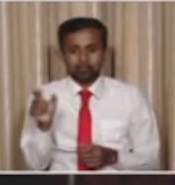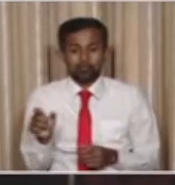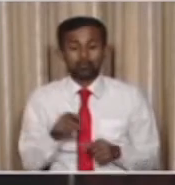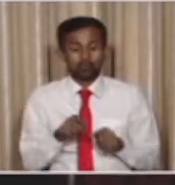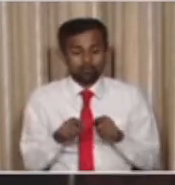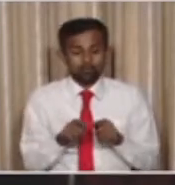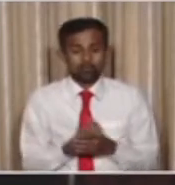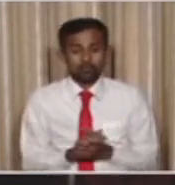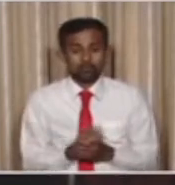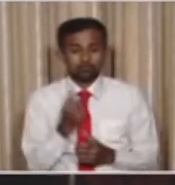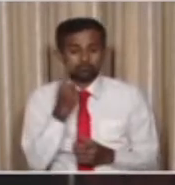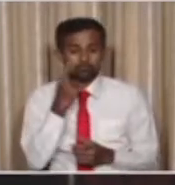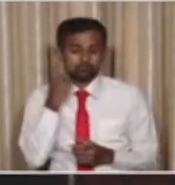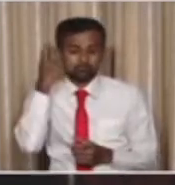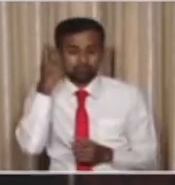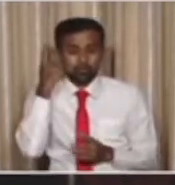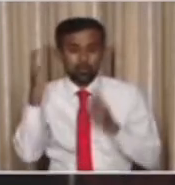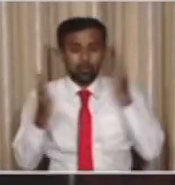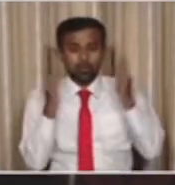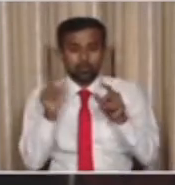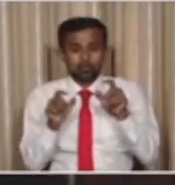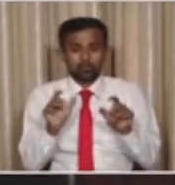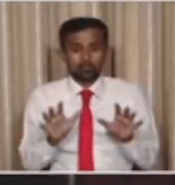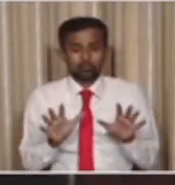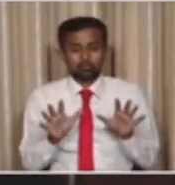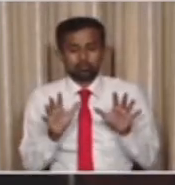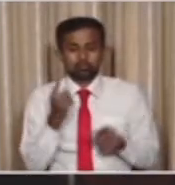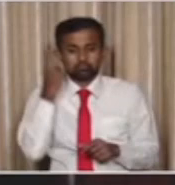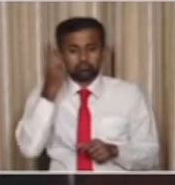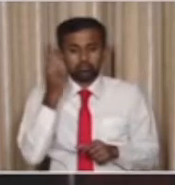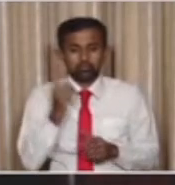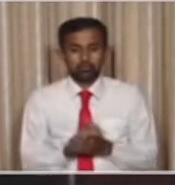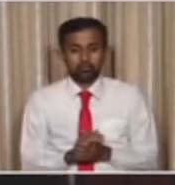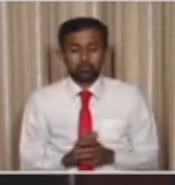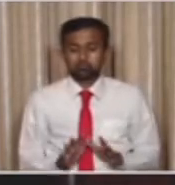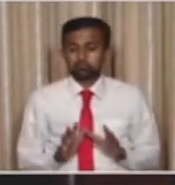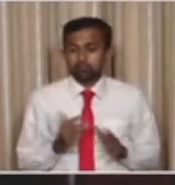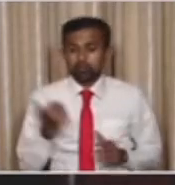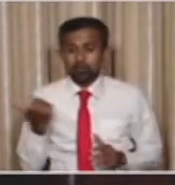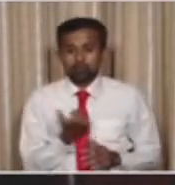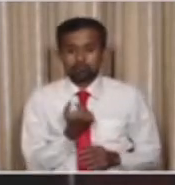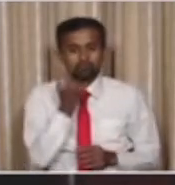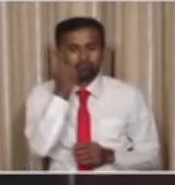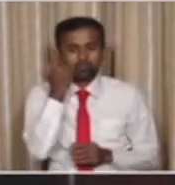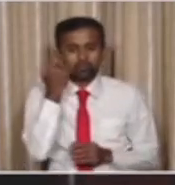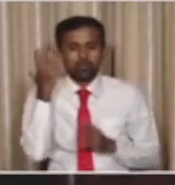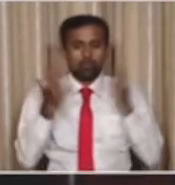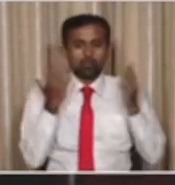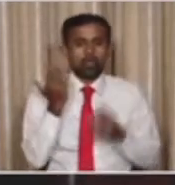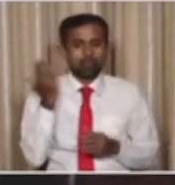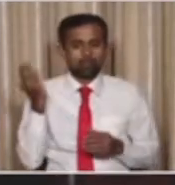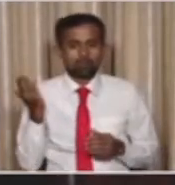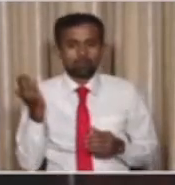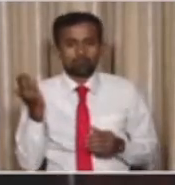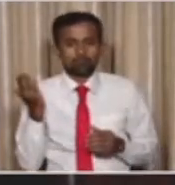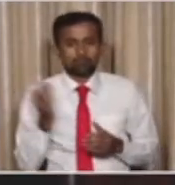तरम्म दक्षाई लोके मिनिस्सु पुदुमाकार दक्ष मिनिस्सु इन्नी पुदुमाकार निर्माणशीली मिनिस्सु लोके